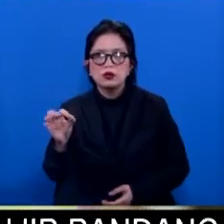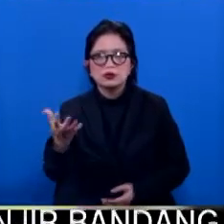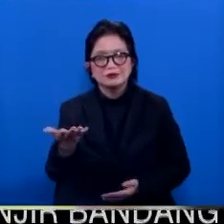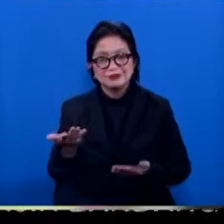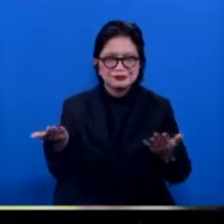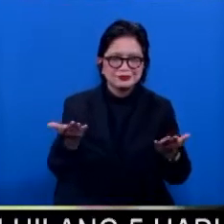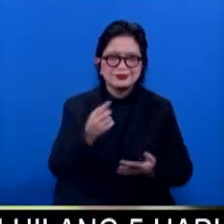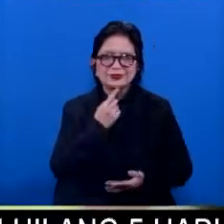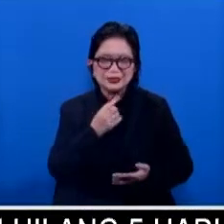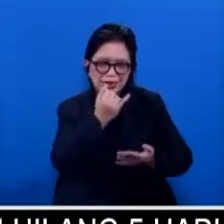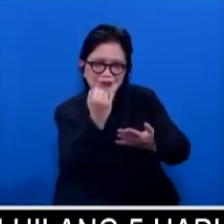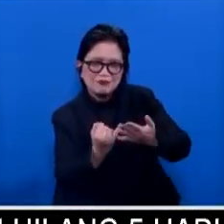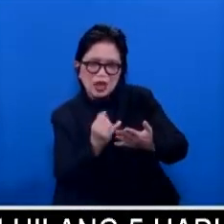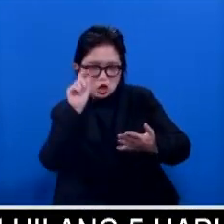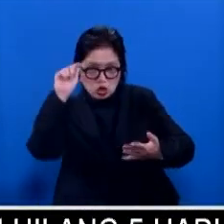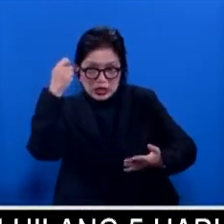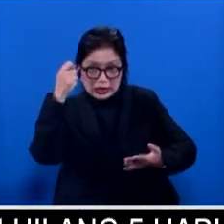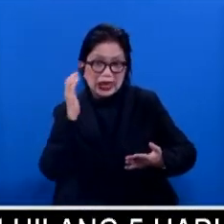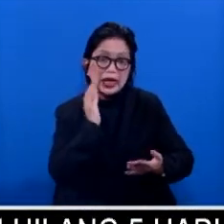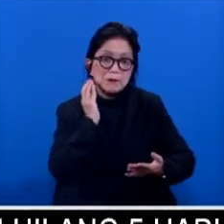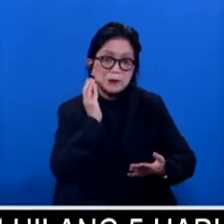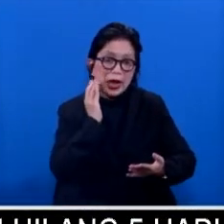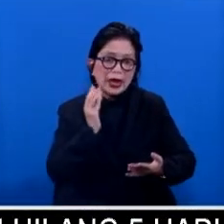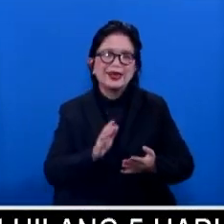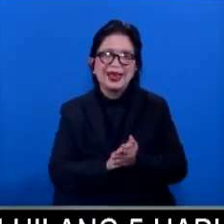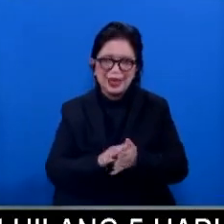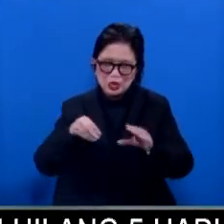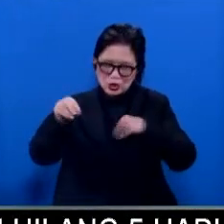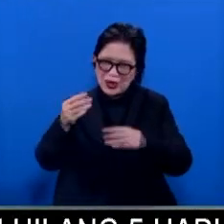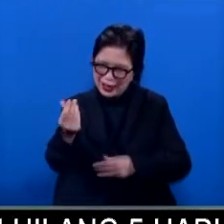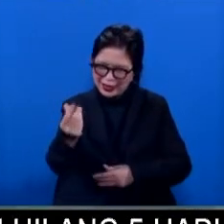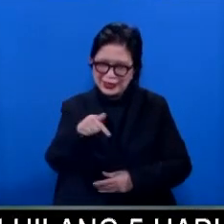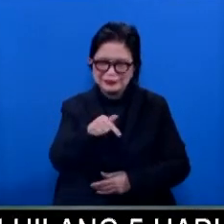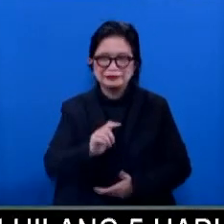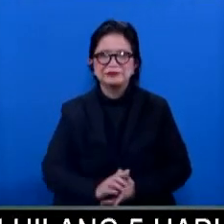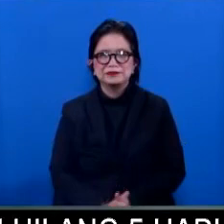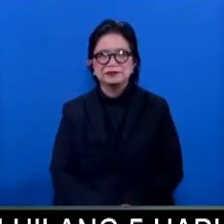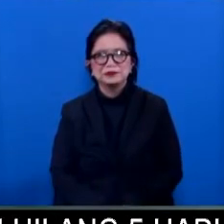kerumitan motif. Irsya Priyongko, Probolinggo, Jawa Timur.